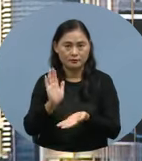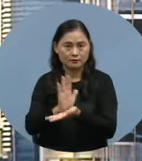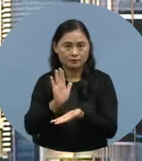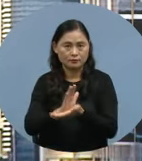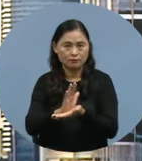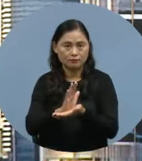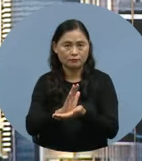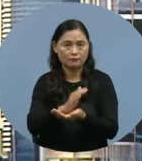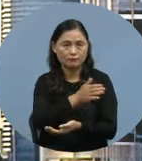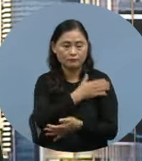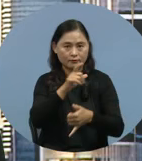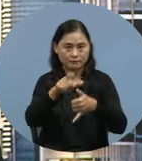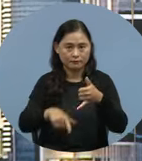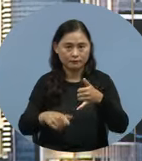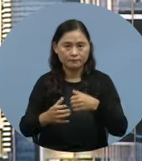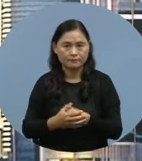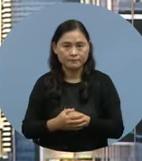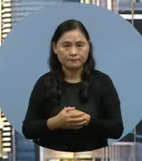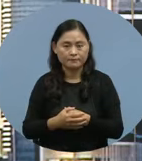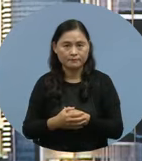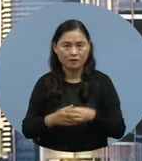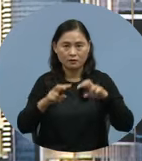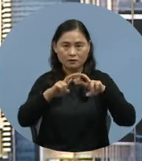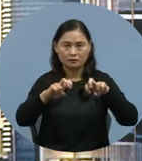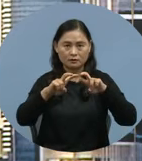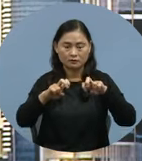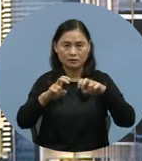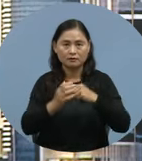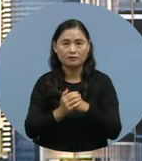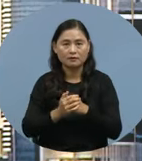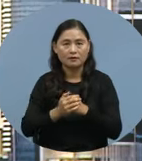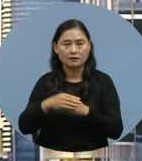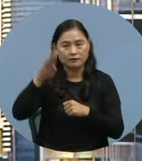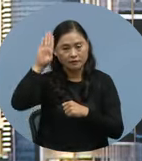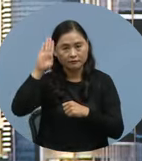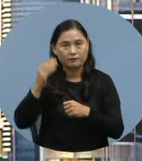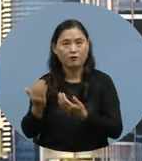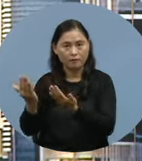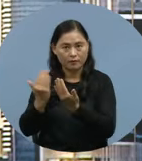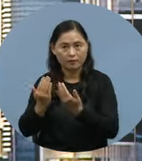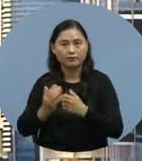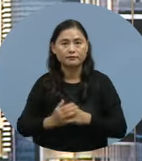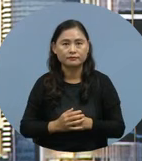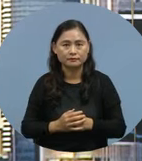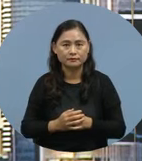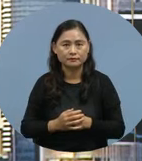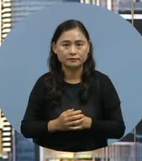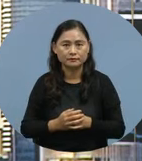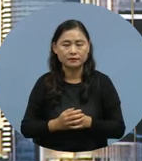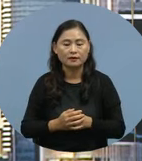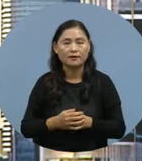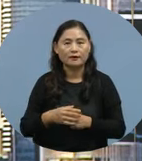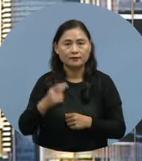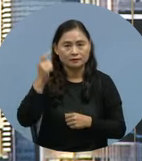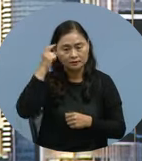個個案啦。咁我哋再進一步調查啦，咁得到警方嘅幫助啦。咁我哋就知